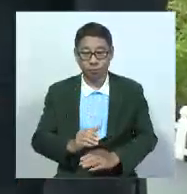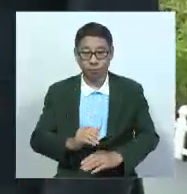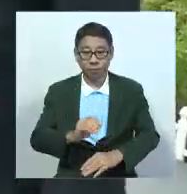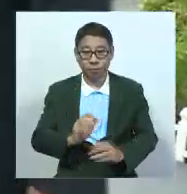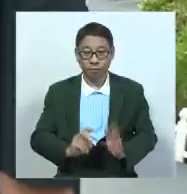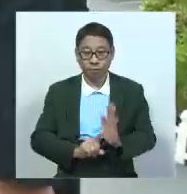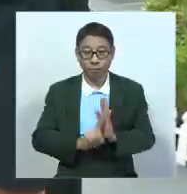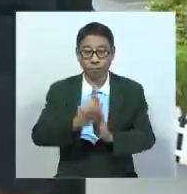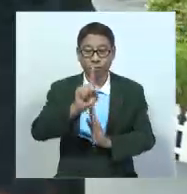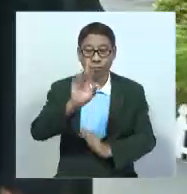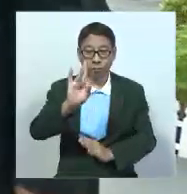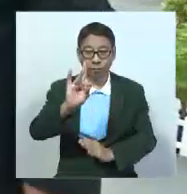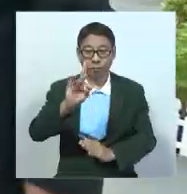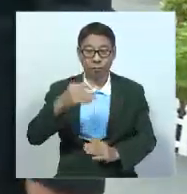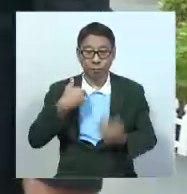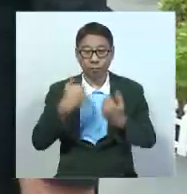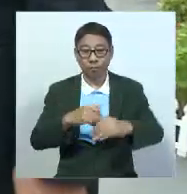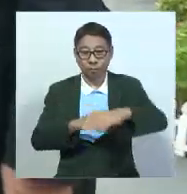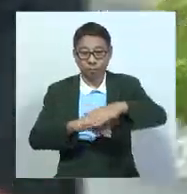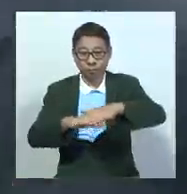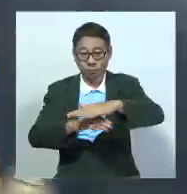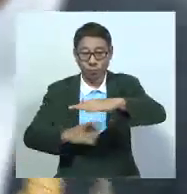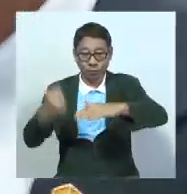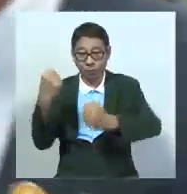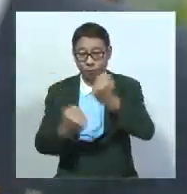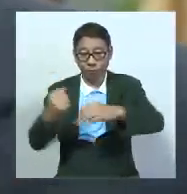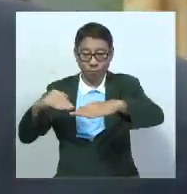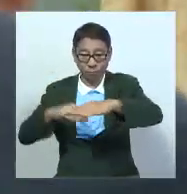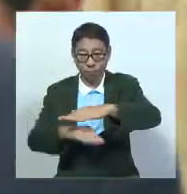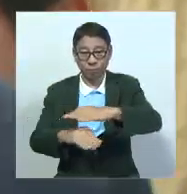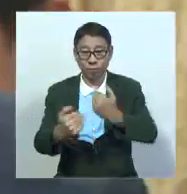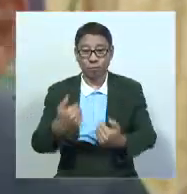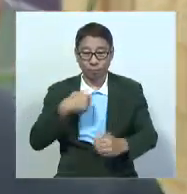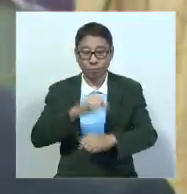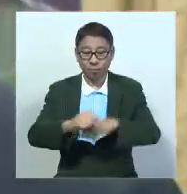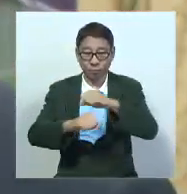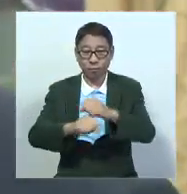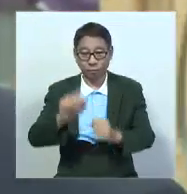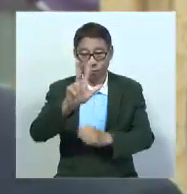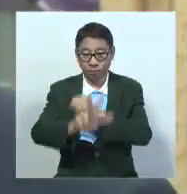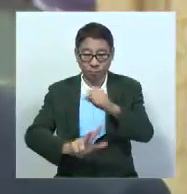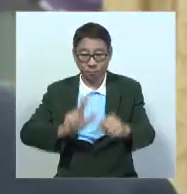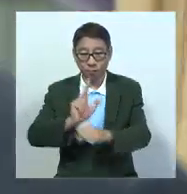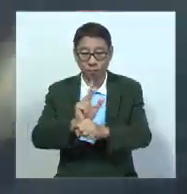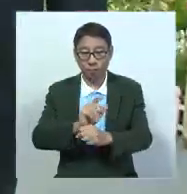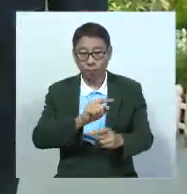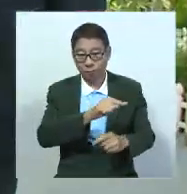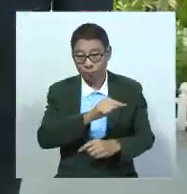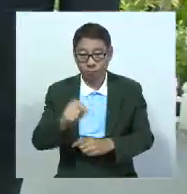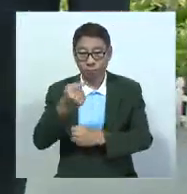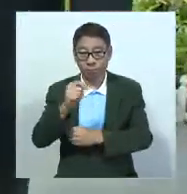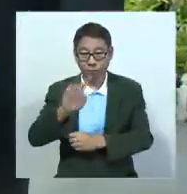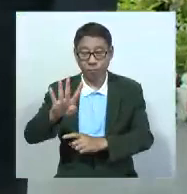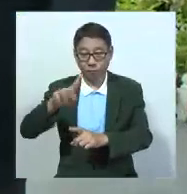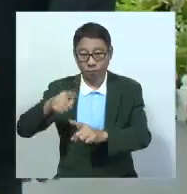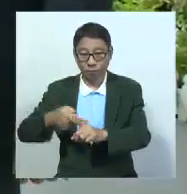ร้อมกับลานจอดรถชั้นใต้ดินมีกำหนดระยะเวลาก่อสร้างให้แล้วเสร็จภายใน3ปีหรือถึงวันที่14มิ